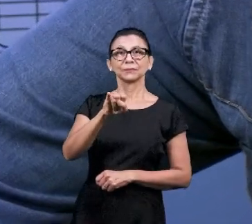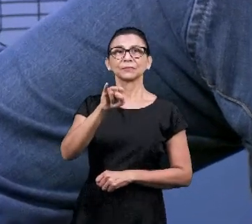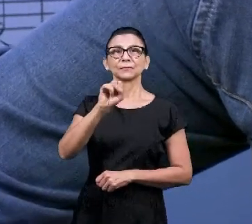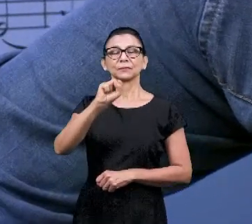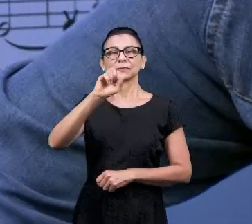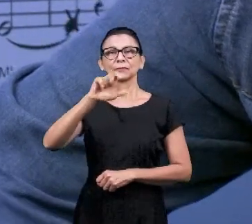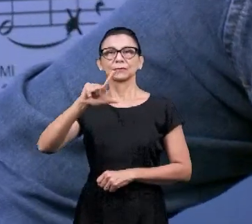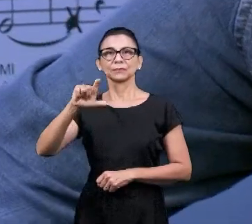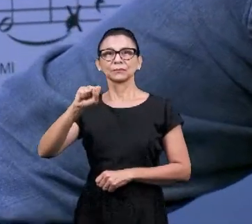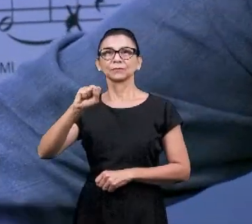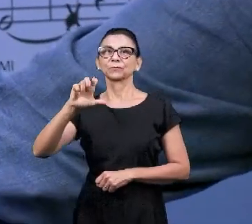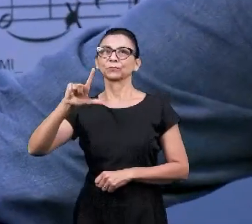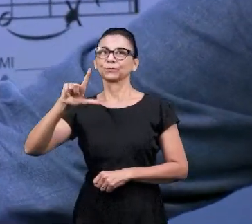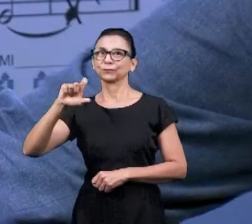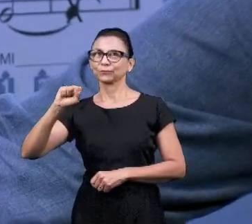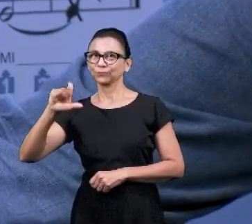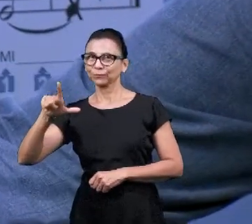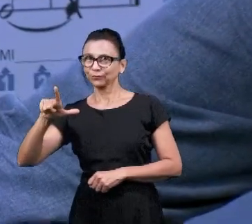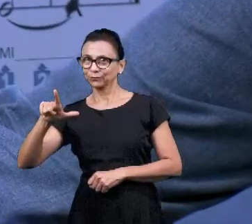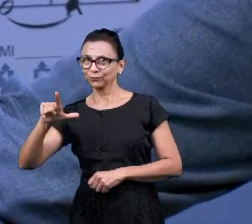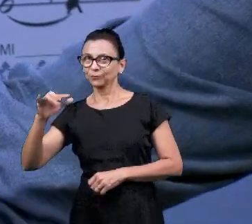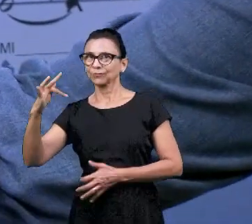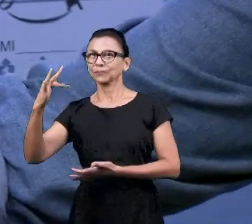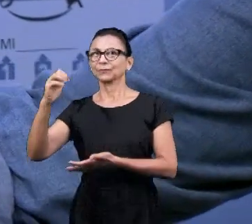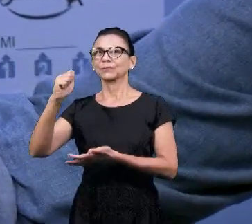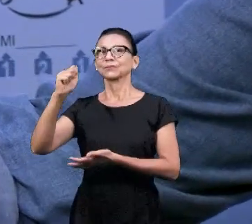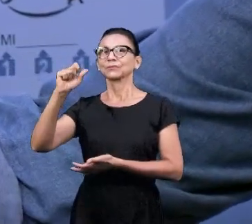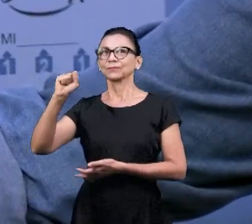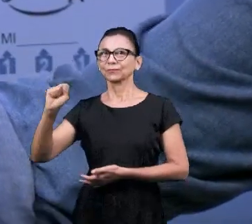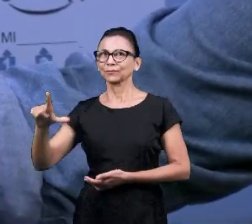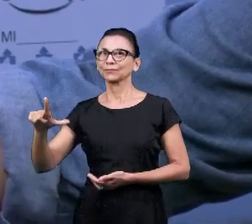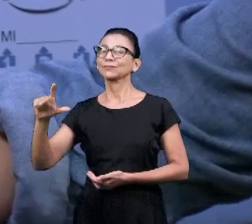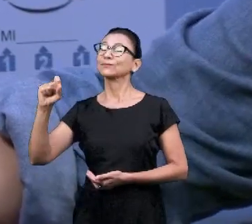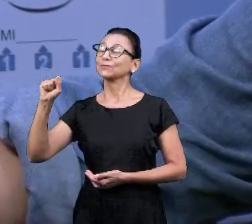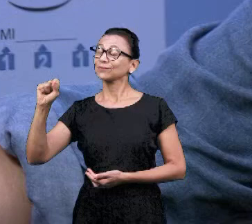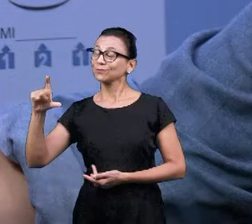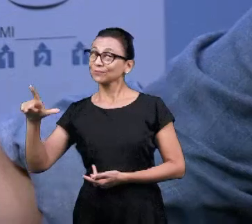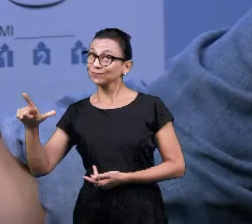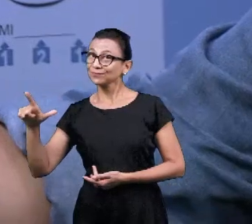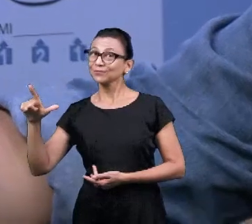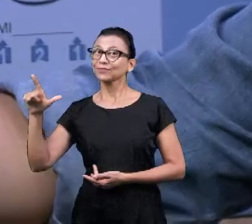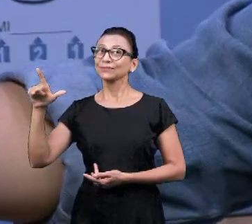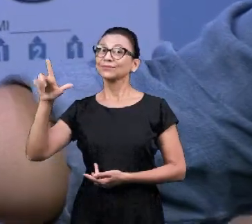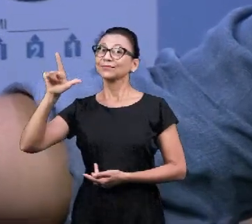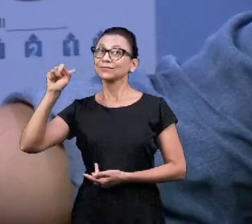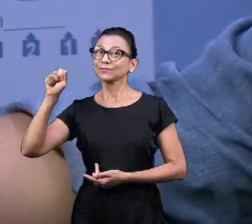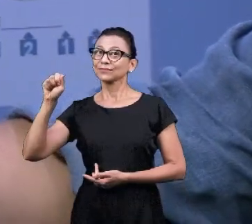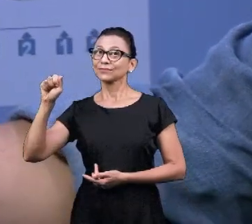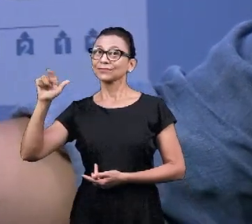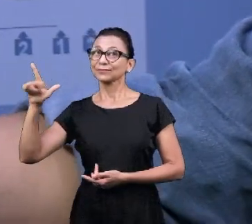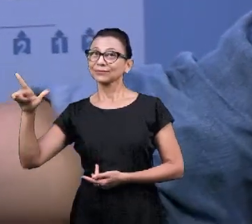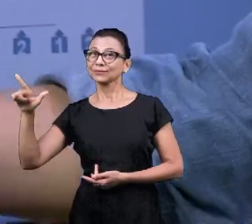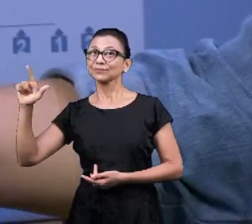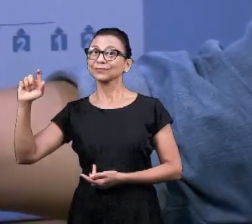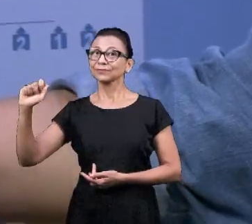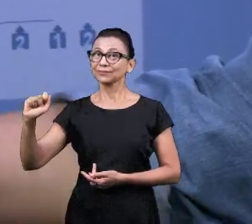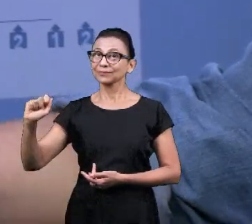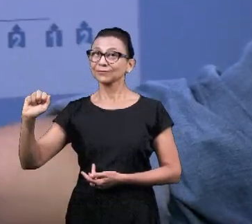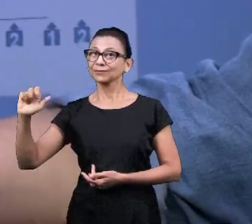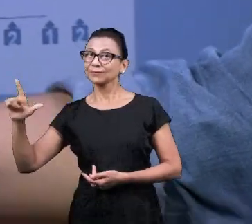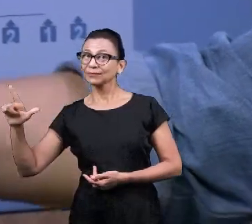sol, sol, sol, fá, sol, sol, sol, lá, lá, lá,